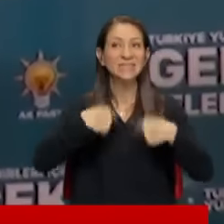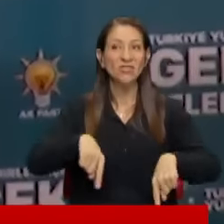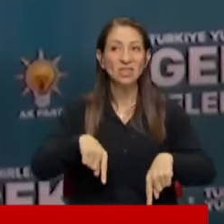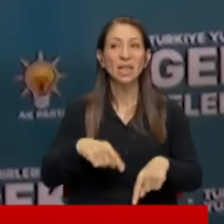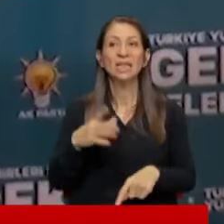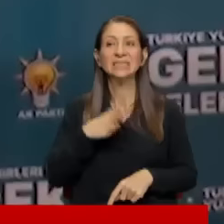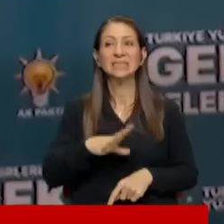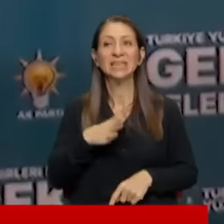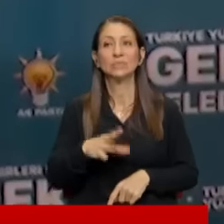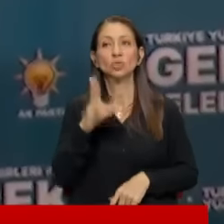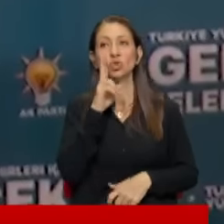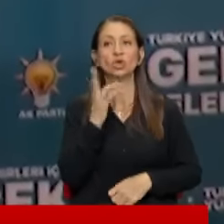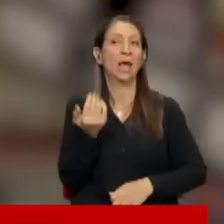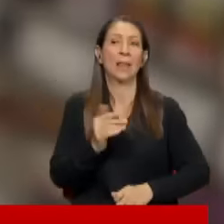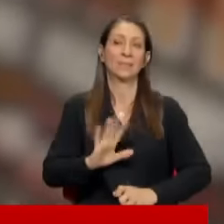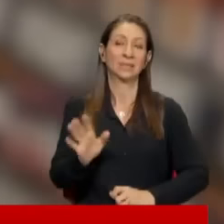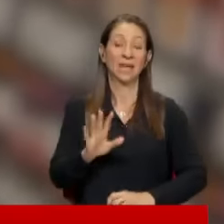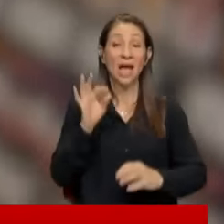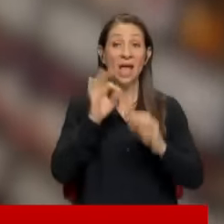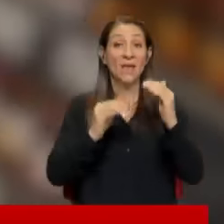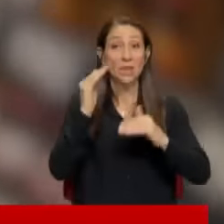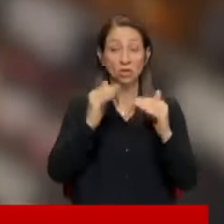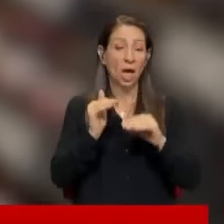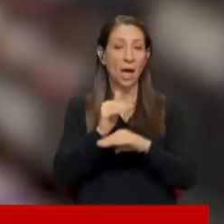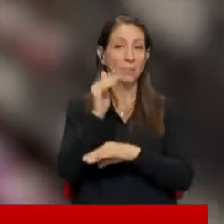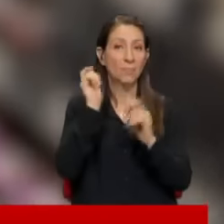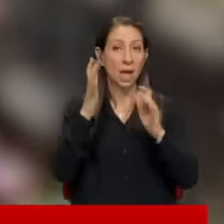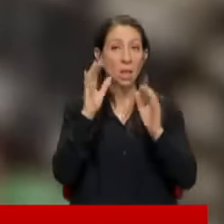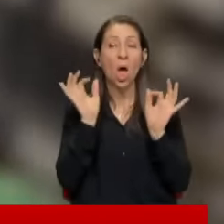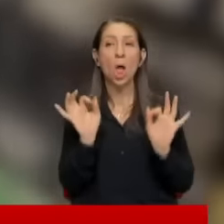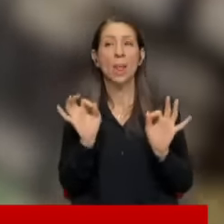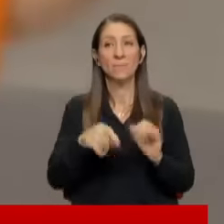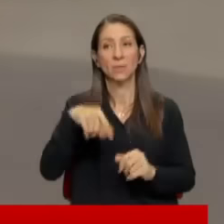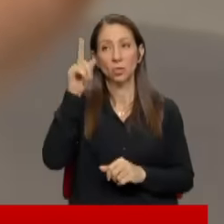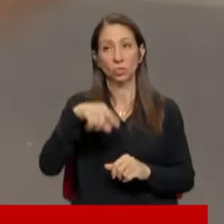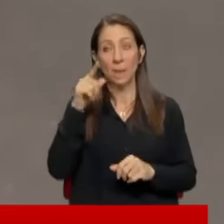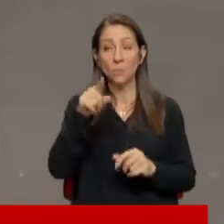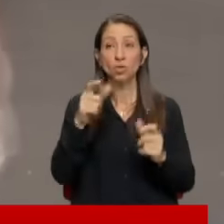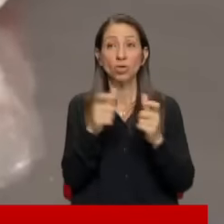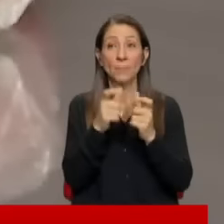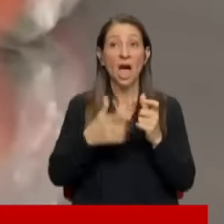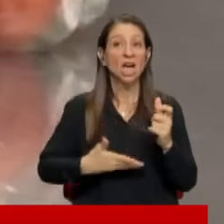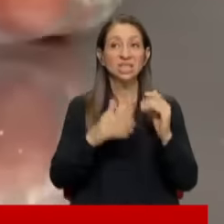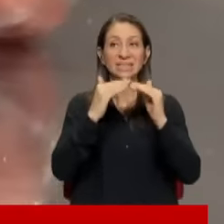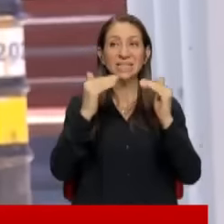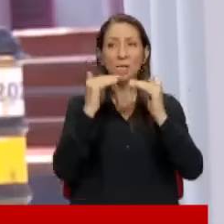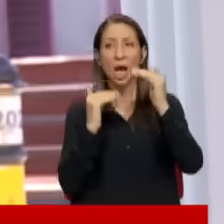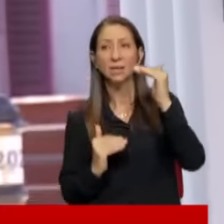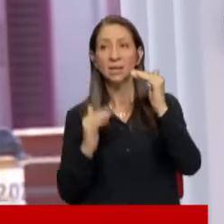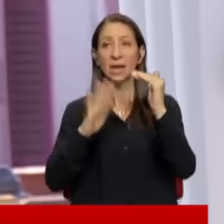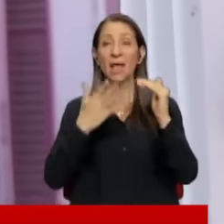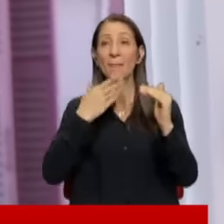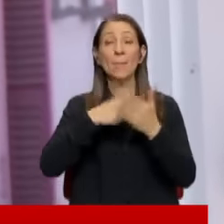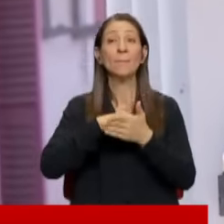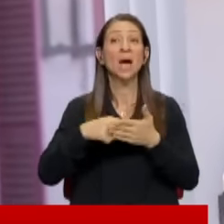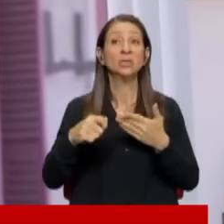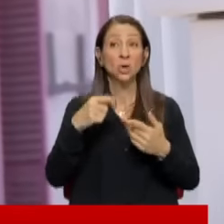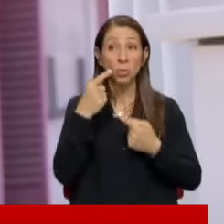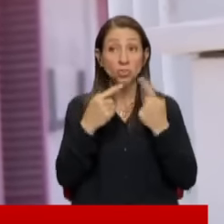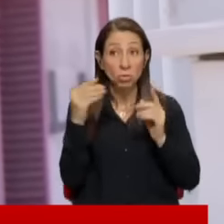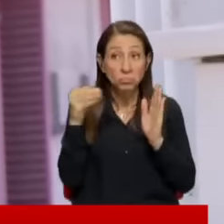imtihanından umduğumuz neticeyi alamadık. Enflasyon, hayat pahalılığı önemli bir gündem. Bu toplantıda açlık sınırının çok altında kalan emekli maaşları